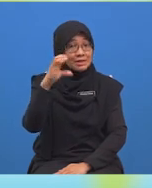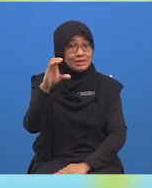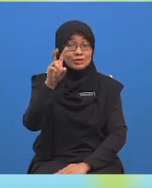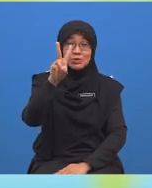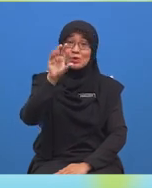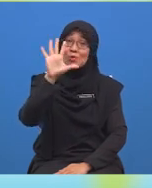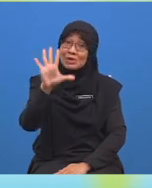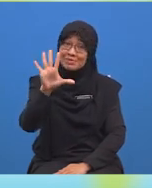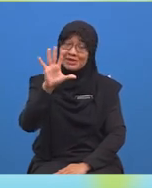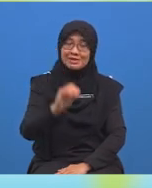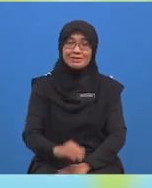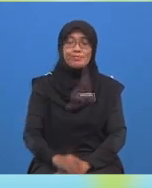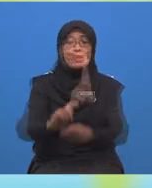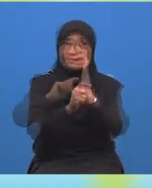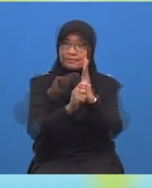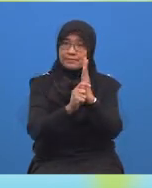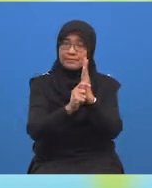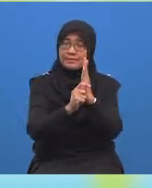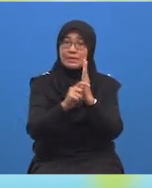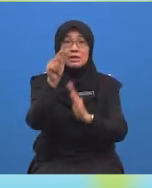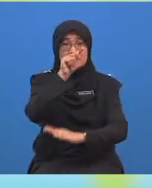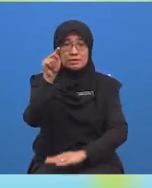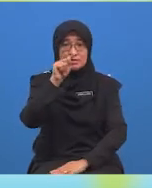386,900 ialah